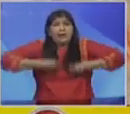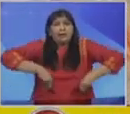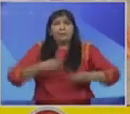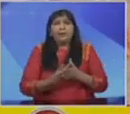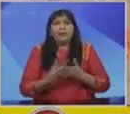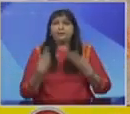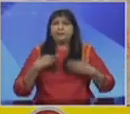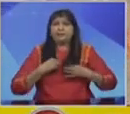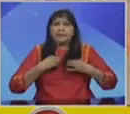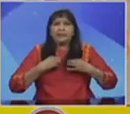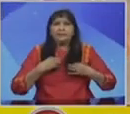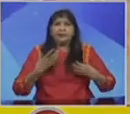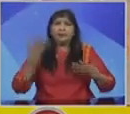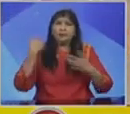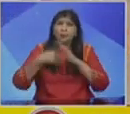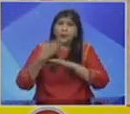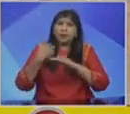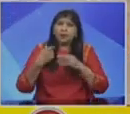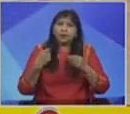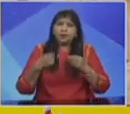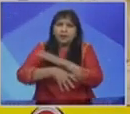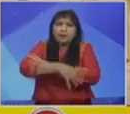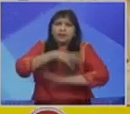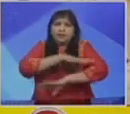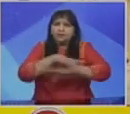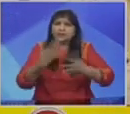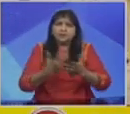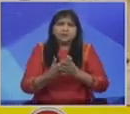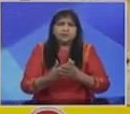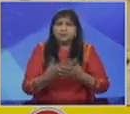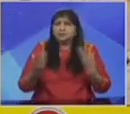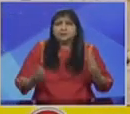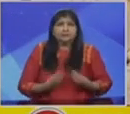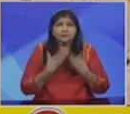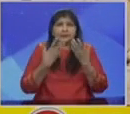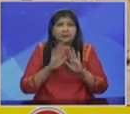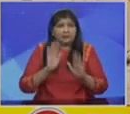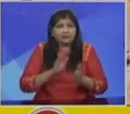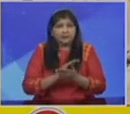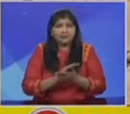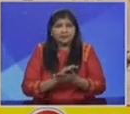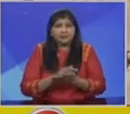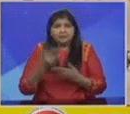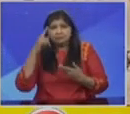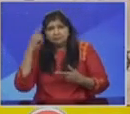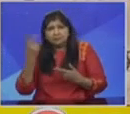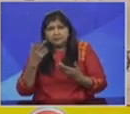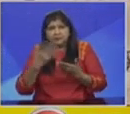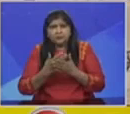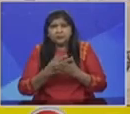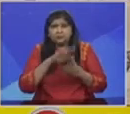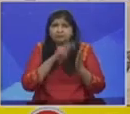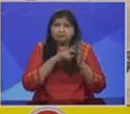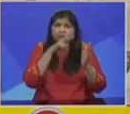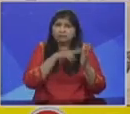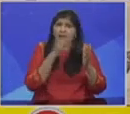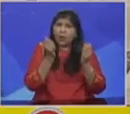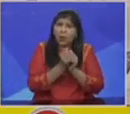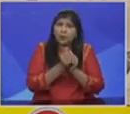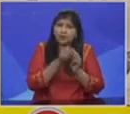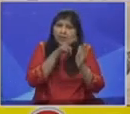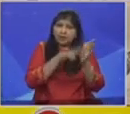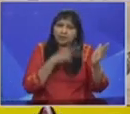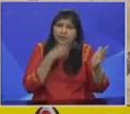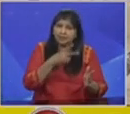हैं। यदि आपको एनर्जी, एक्साइटमेंट, सस्पेंस सब कुछ एक साथ